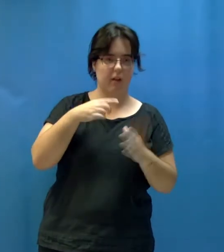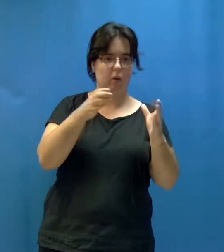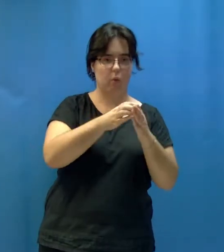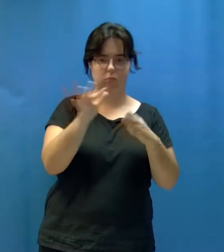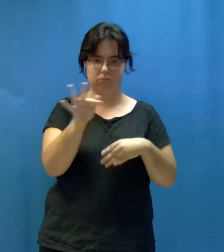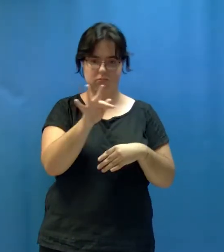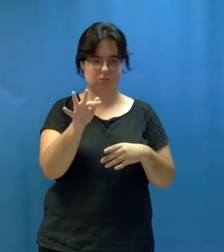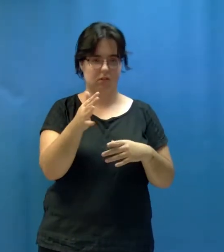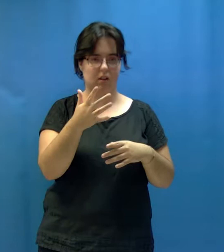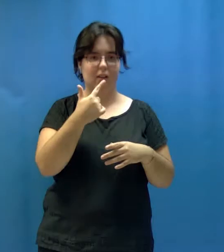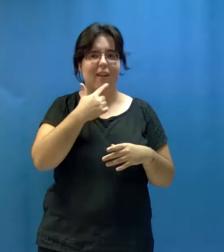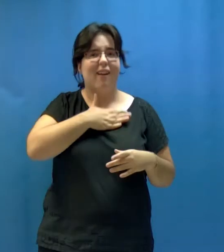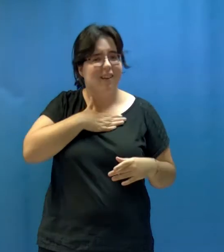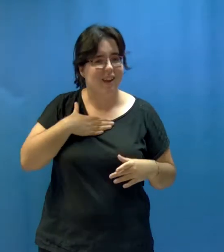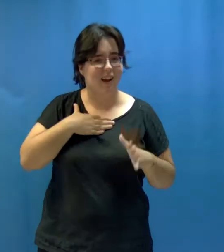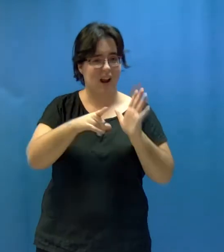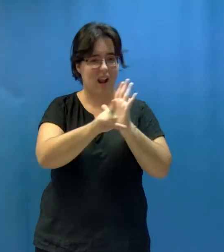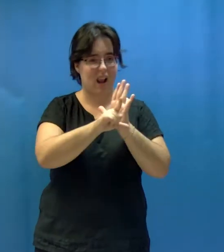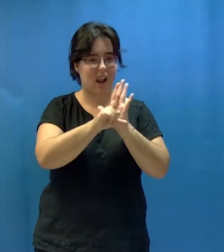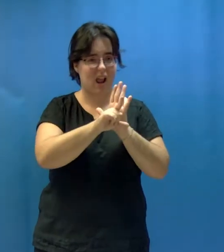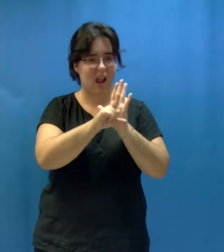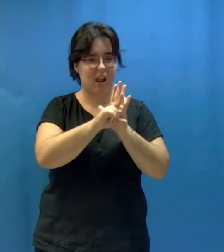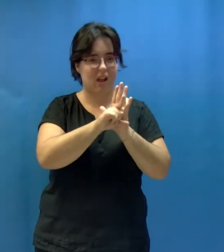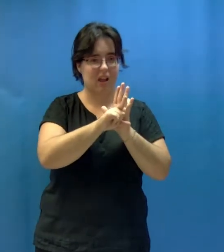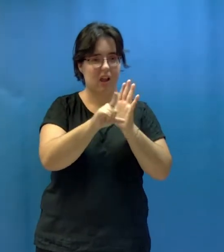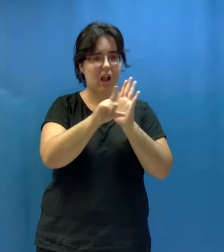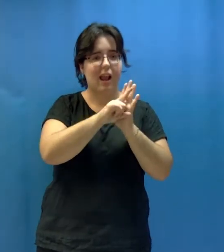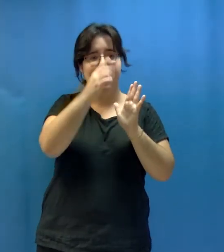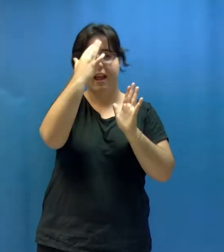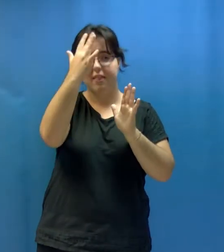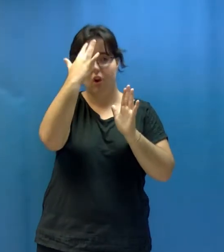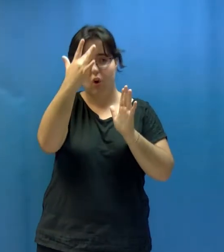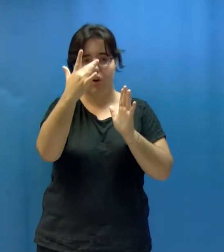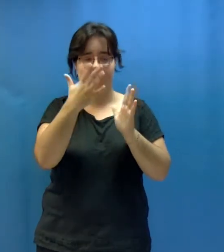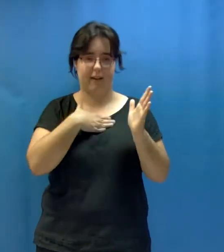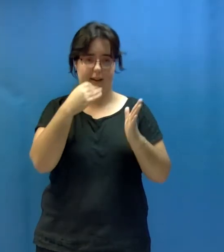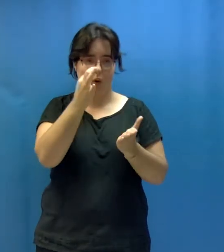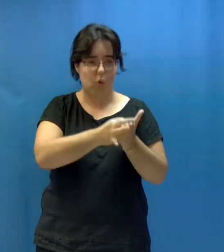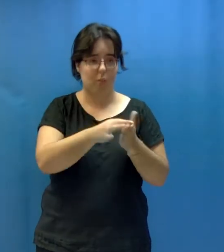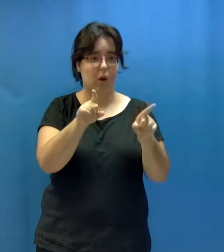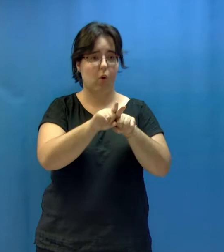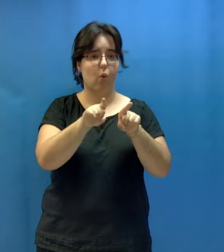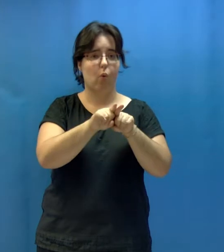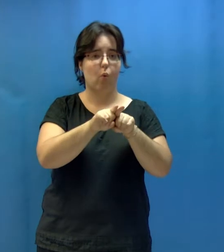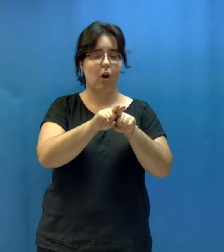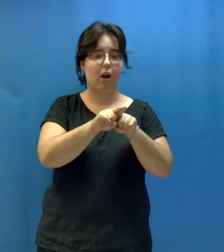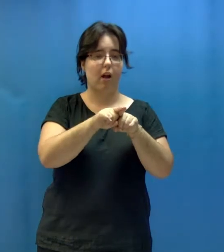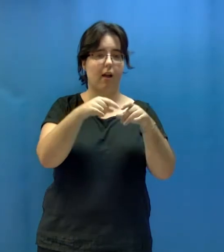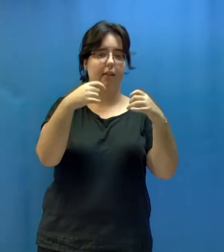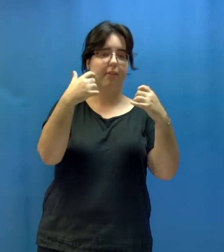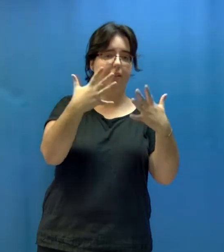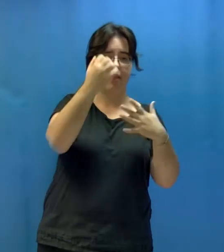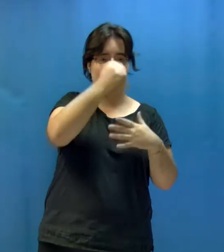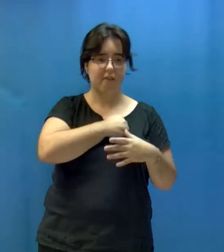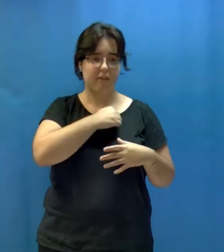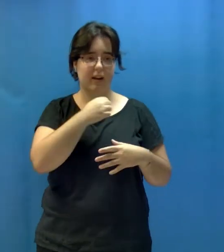fer complir una llei que vostès anomenen obertament llei ideològica, com el 10 del 4 del 2015, quan la senyora Aguirre pide a Rajoy que